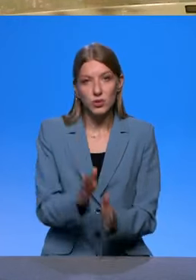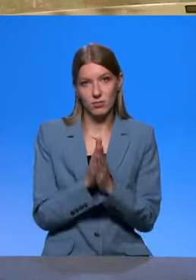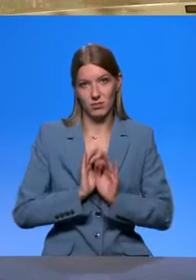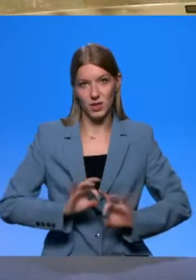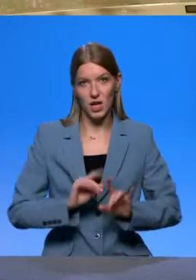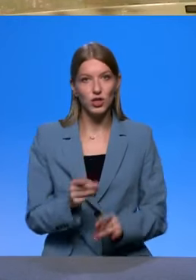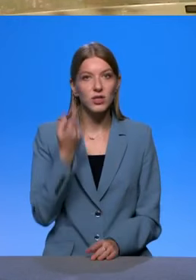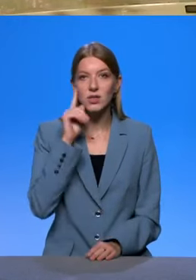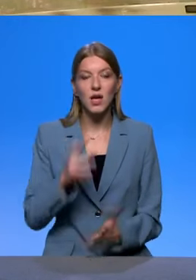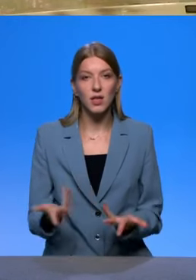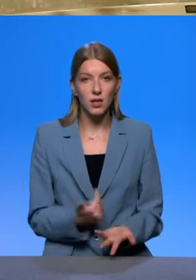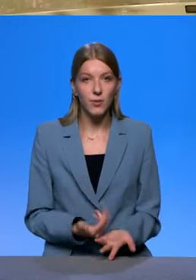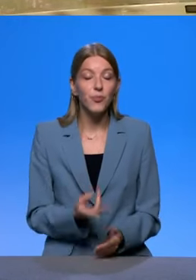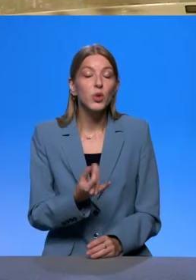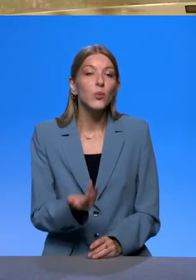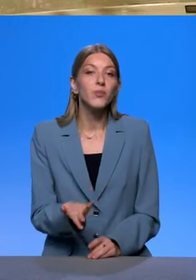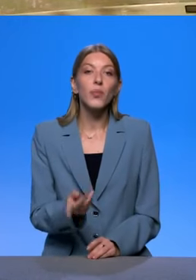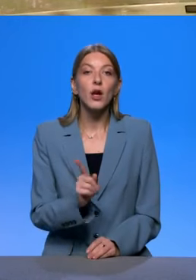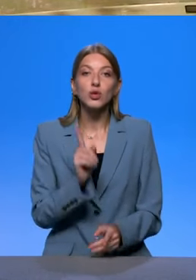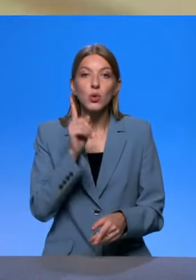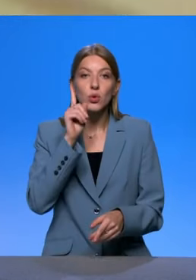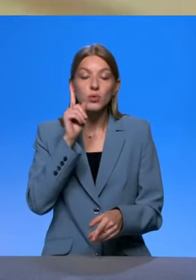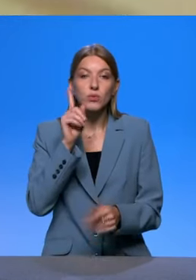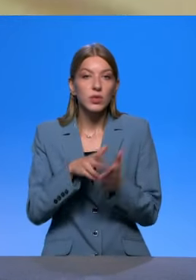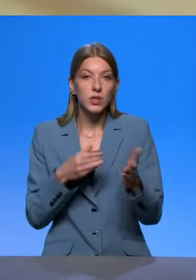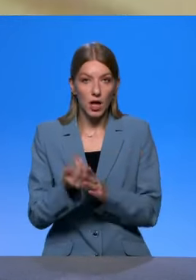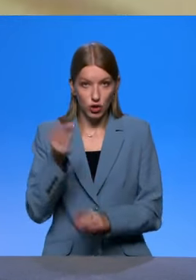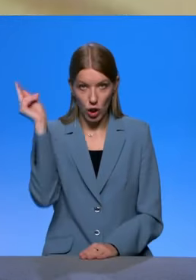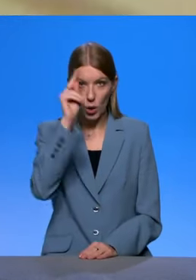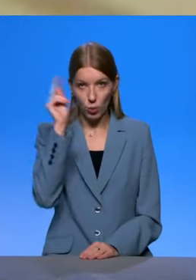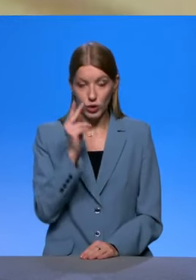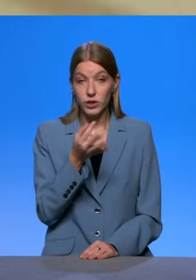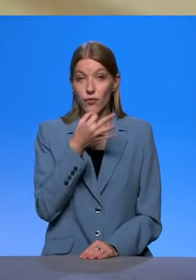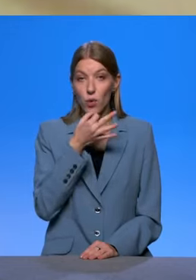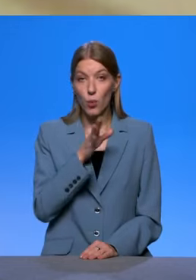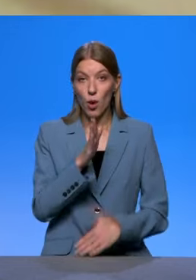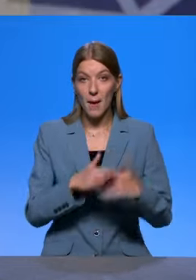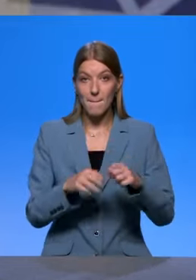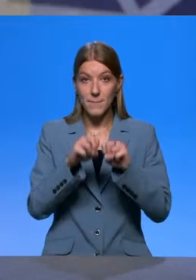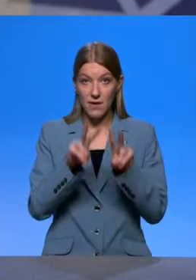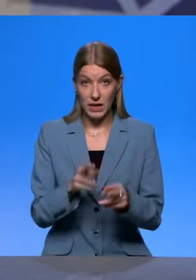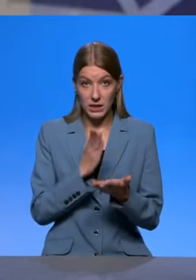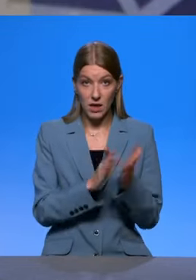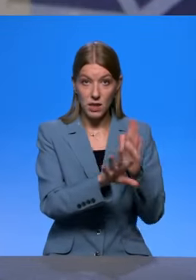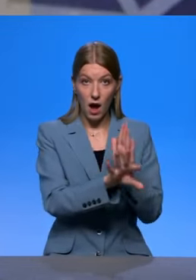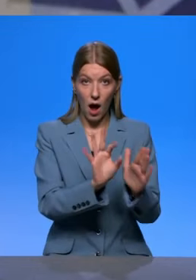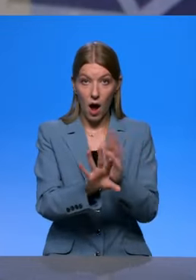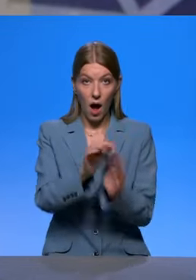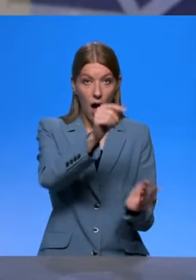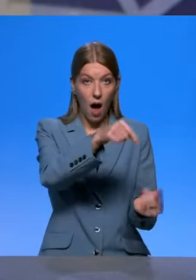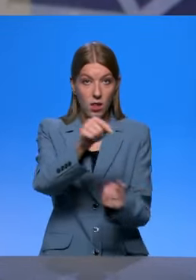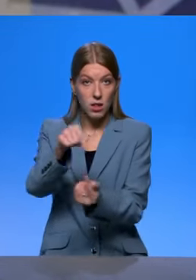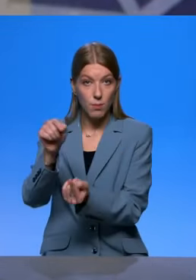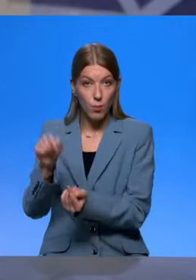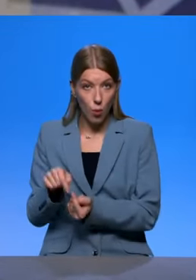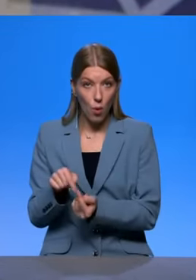что значит научиться? Ведь в любой профессии есть отбор. Понимаете, то есть люди, которые туда идут, они этот отбор,